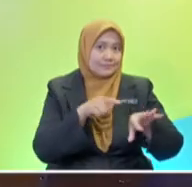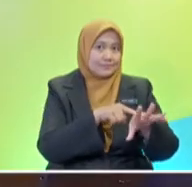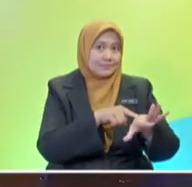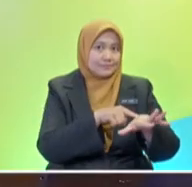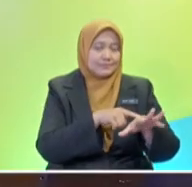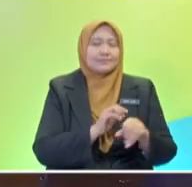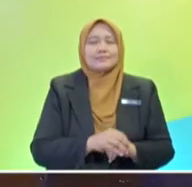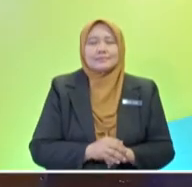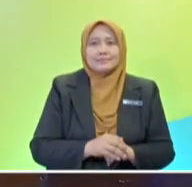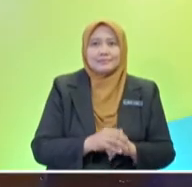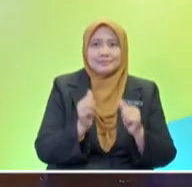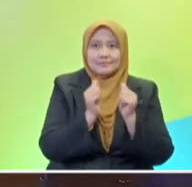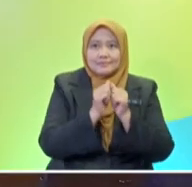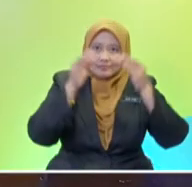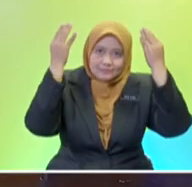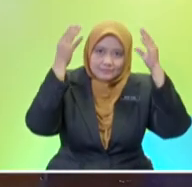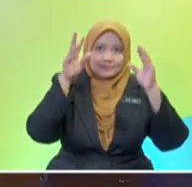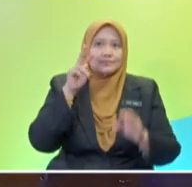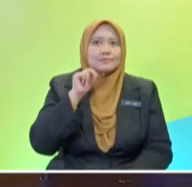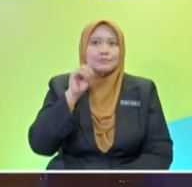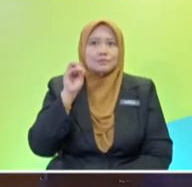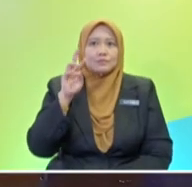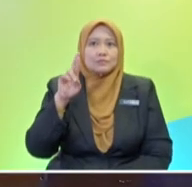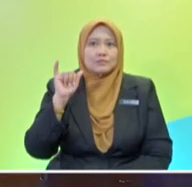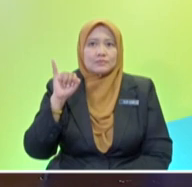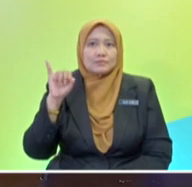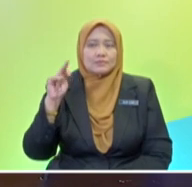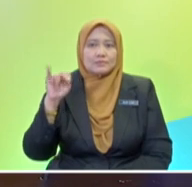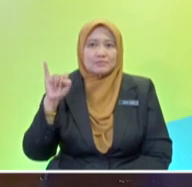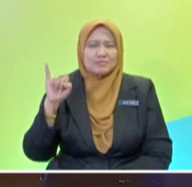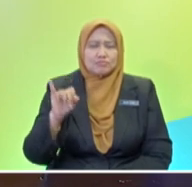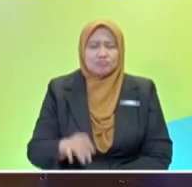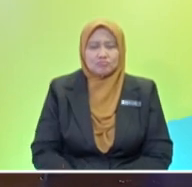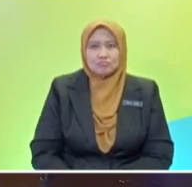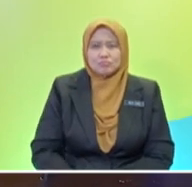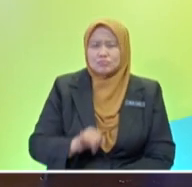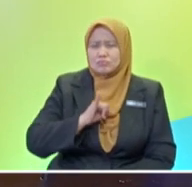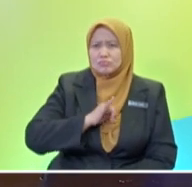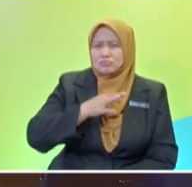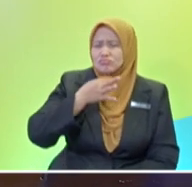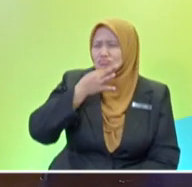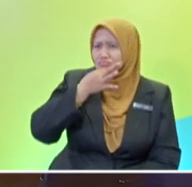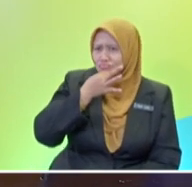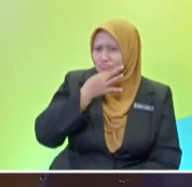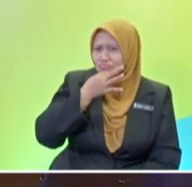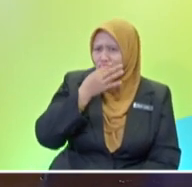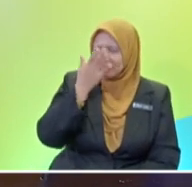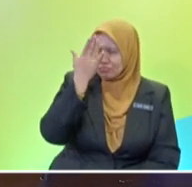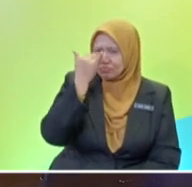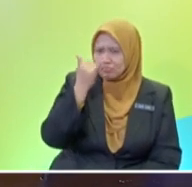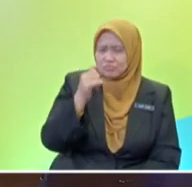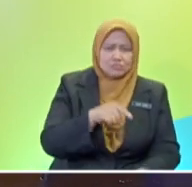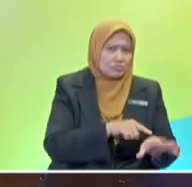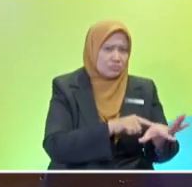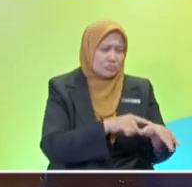Cikgu Nuraini. Dan cikgu, saya peliklah kenapa daun-daun ni hijau. Lepas tu